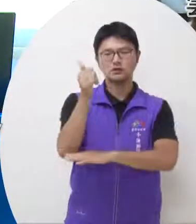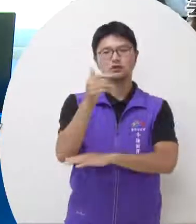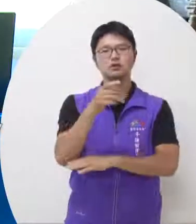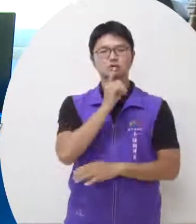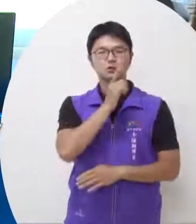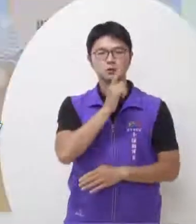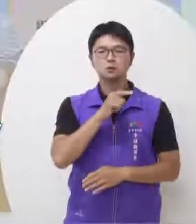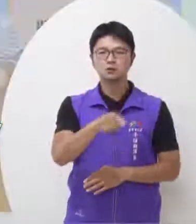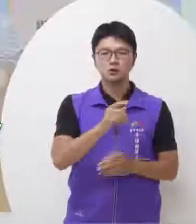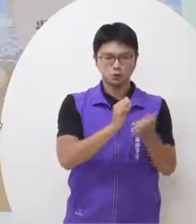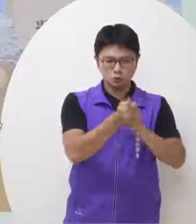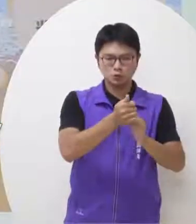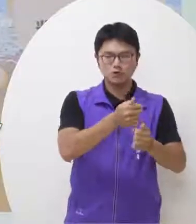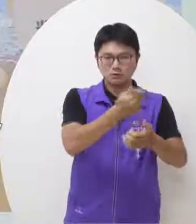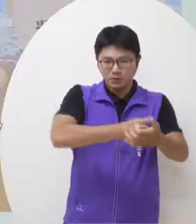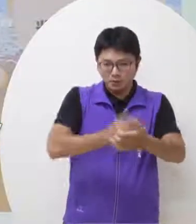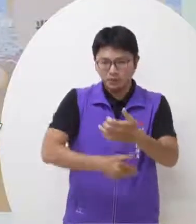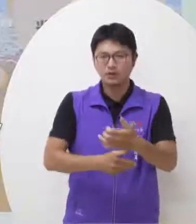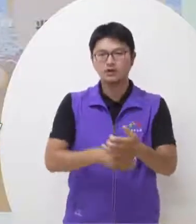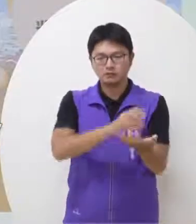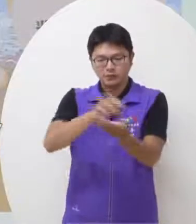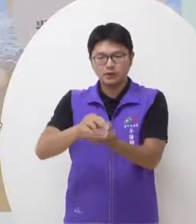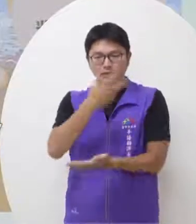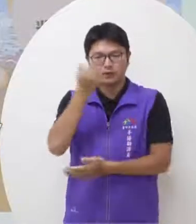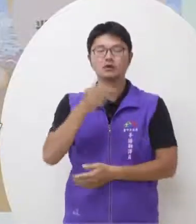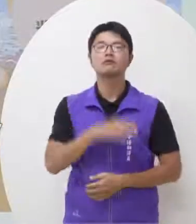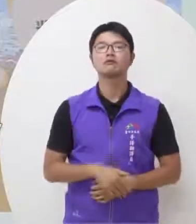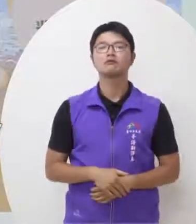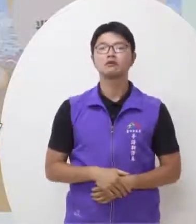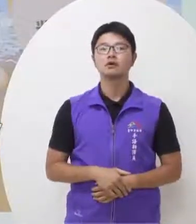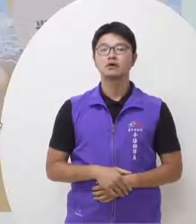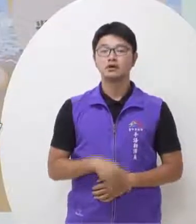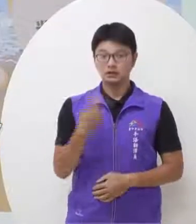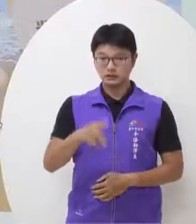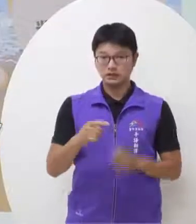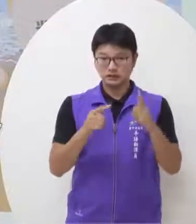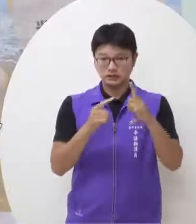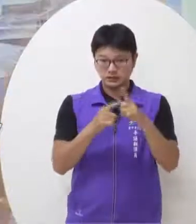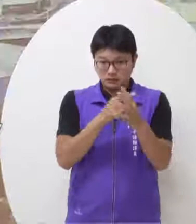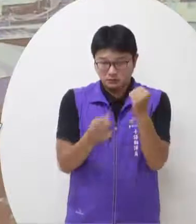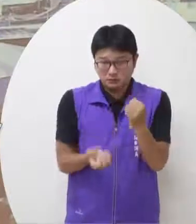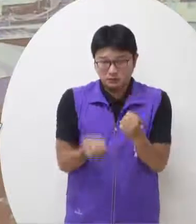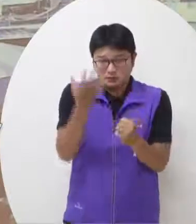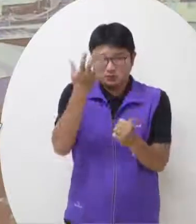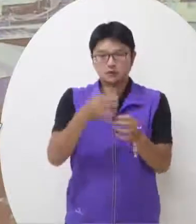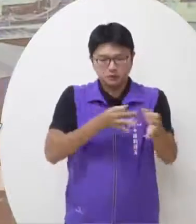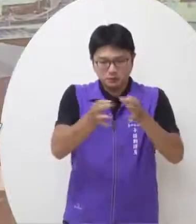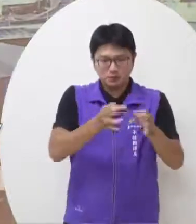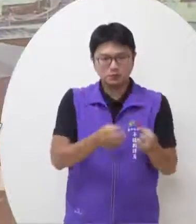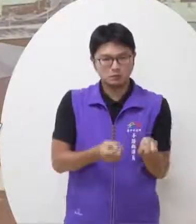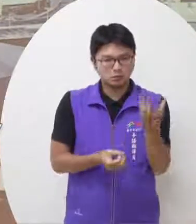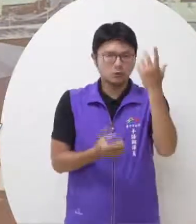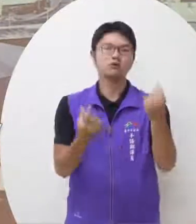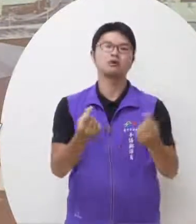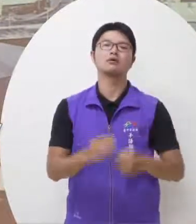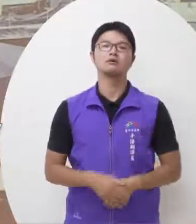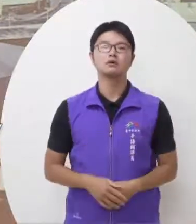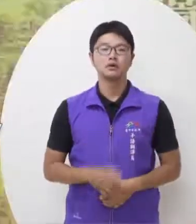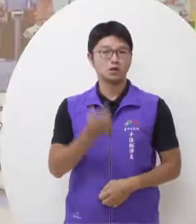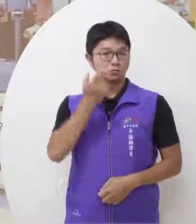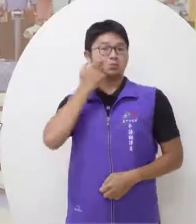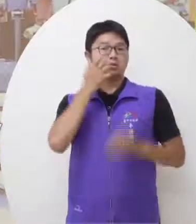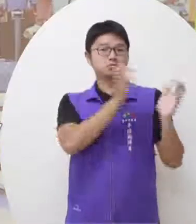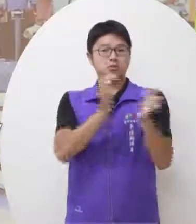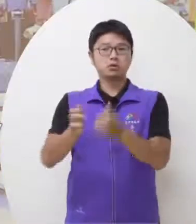那个承诺，那透过这样的一个调降地价税也带动人口的成长跟商业的一个发展那在亮点建设的部